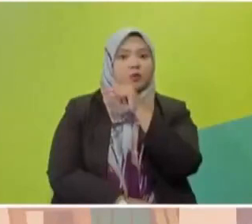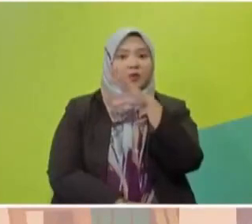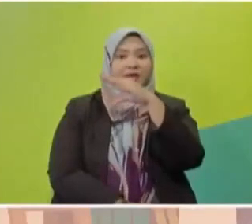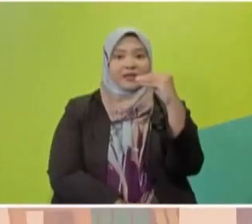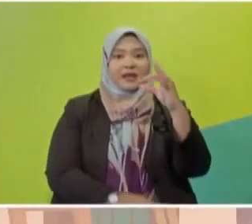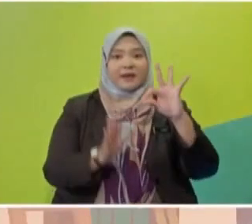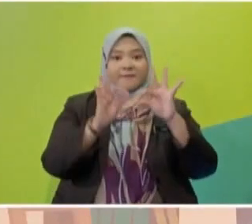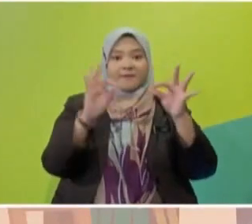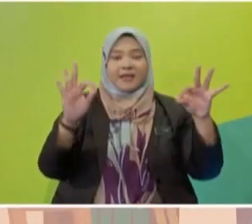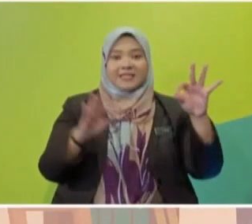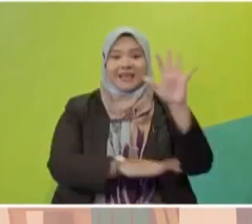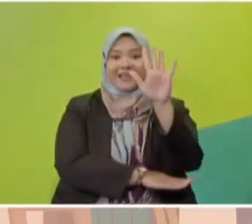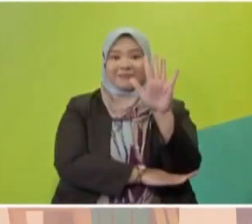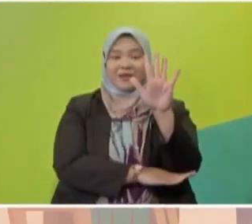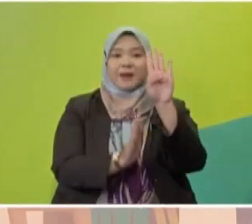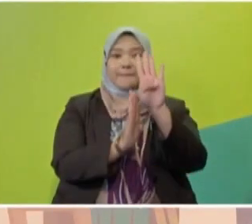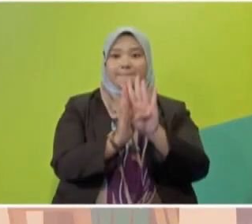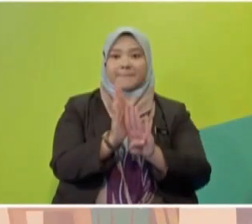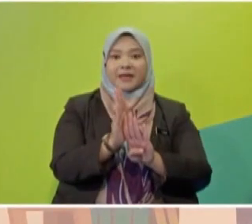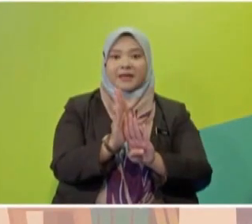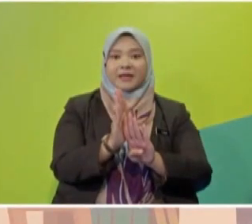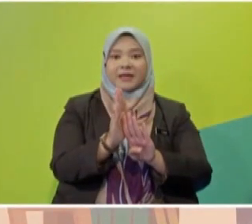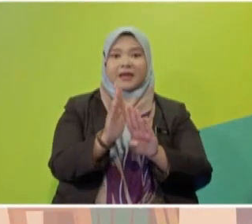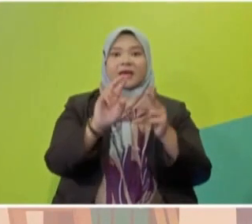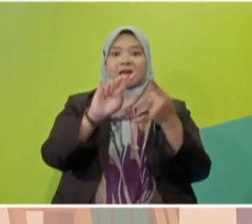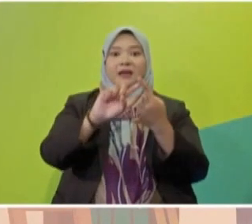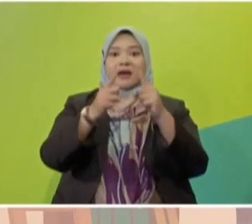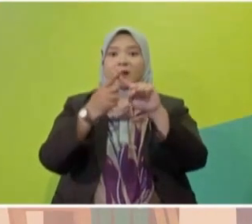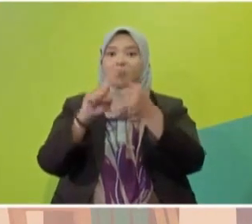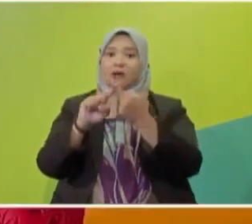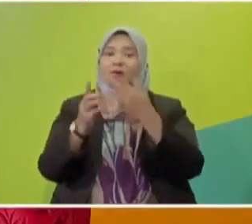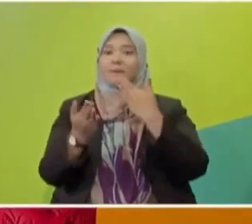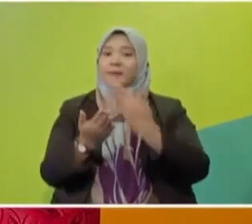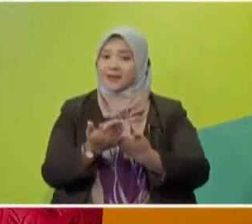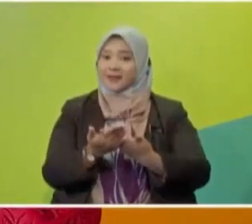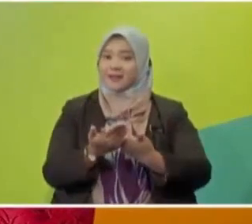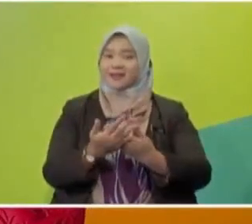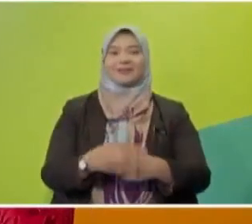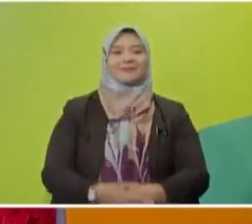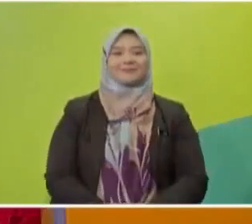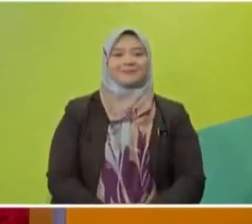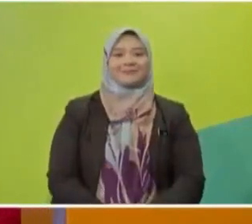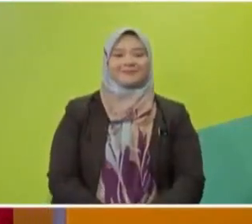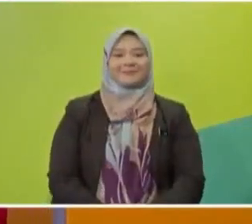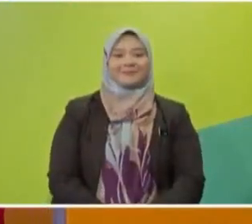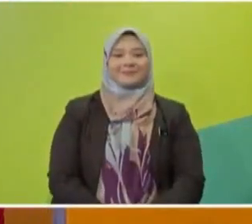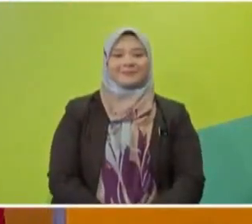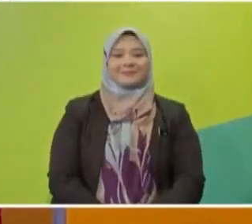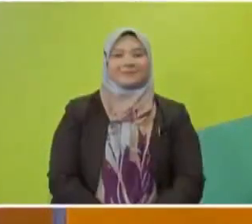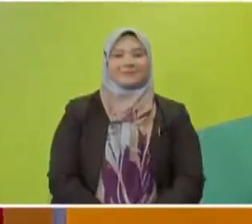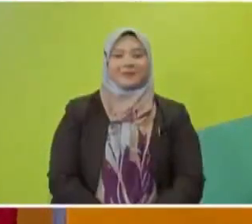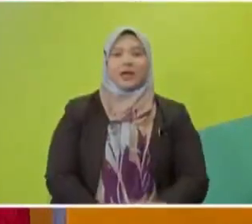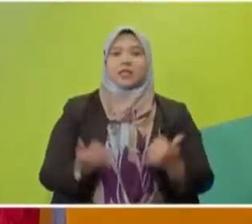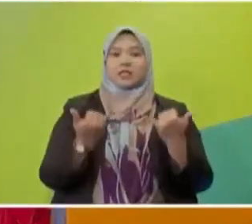Bersahabat baik. Bersahabat baik. Baiklah, murid-murid. Sekarang, cikgu